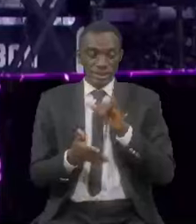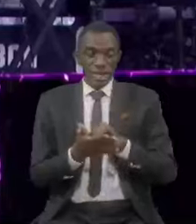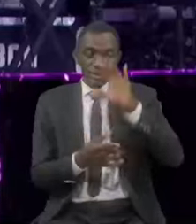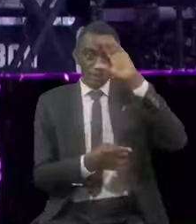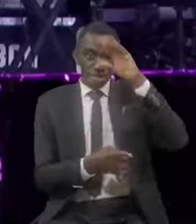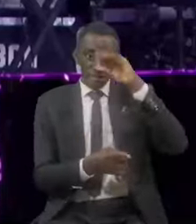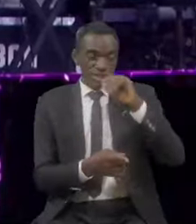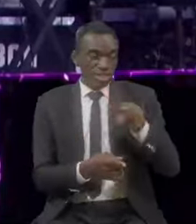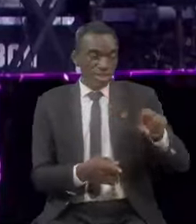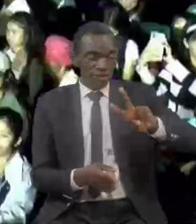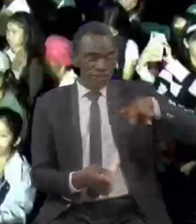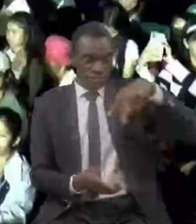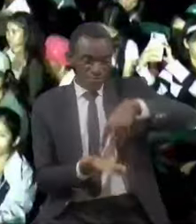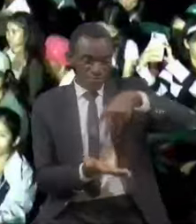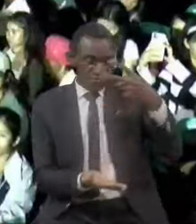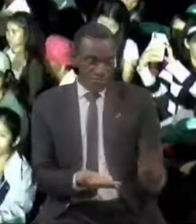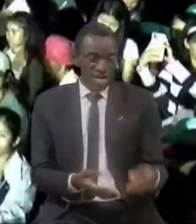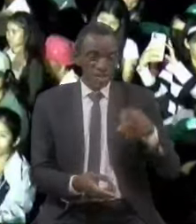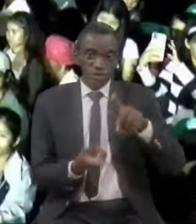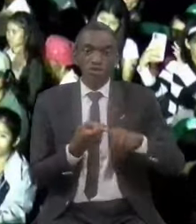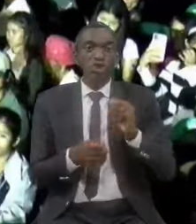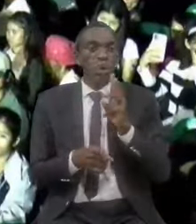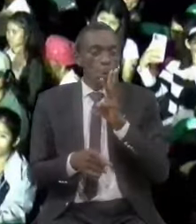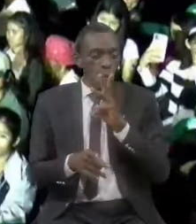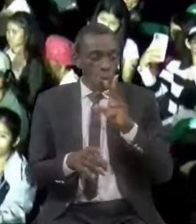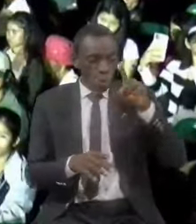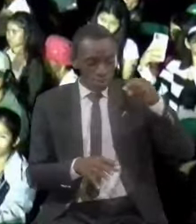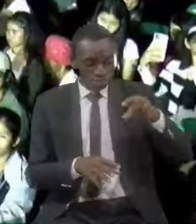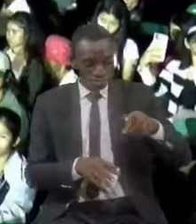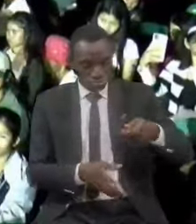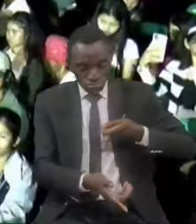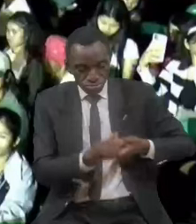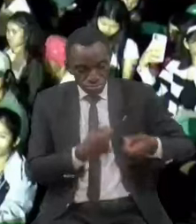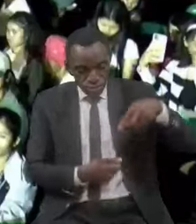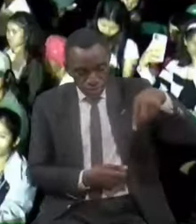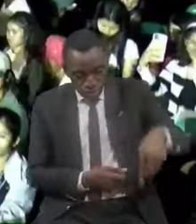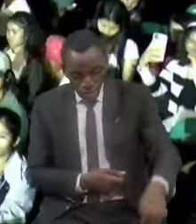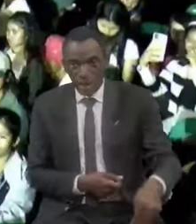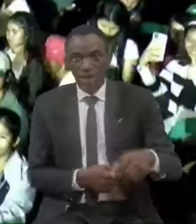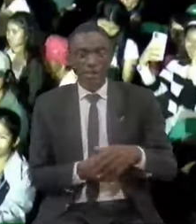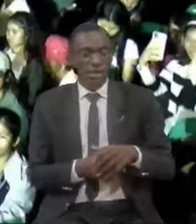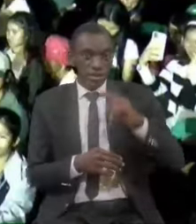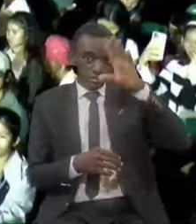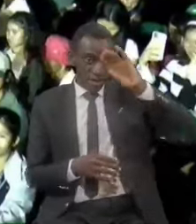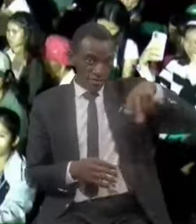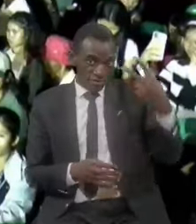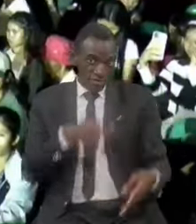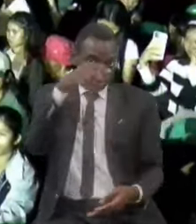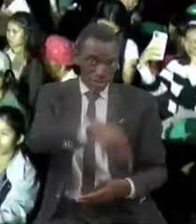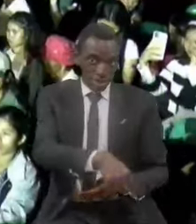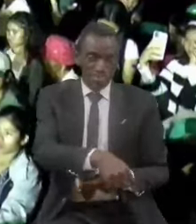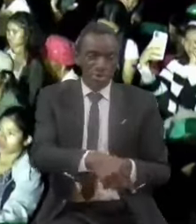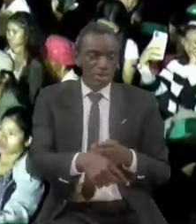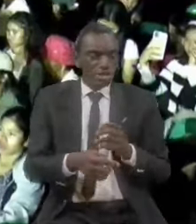Regardez là, l'homme là qui est tombé dans le puits. Et quelqu'un est allé vers le puits pour